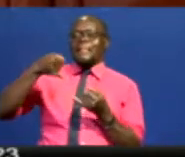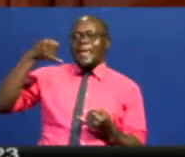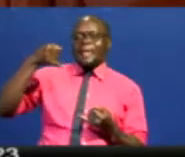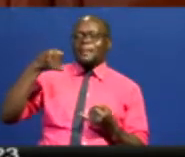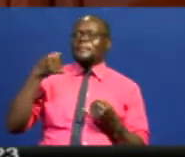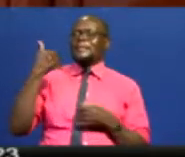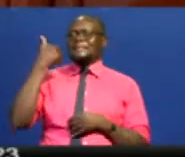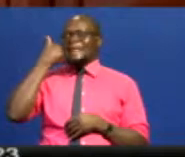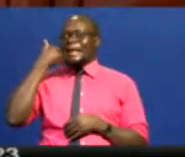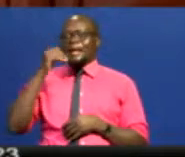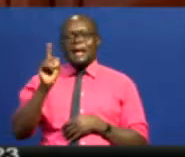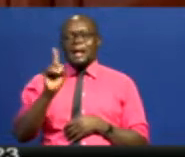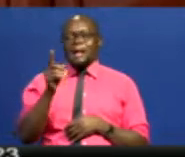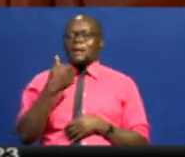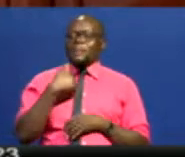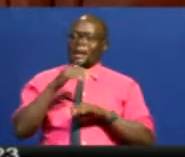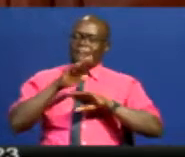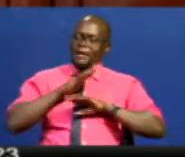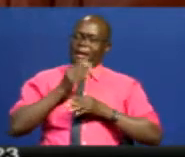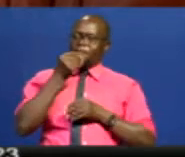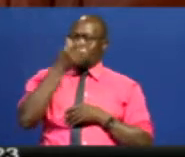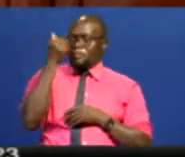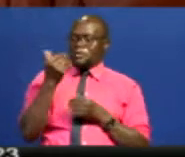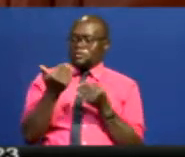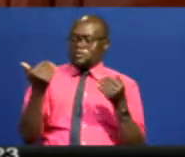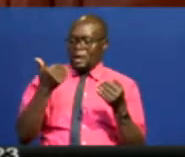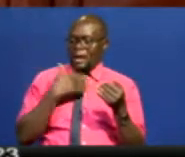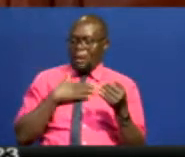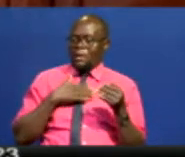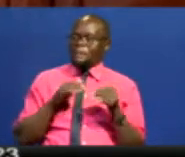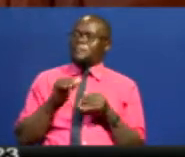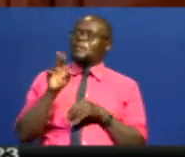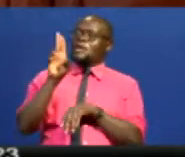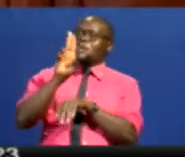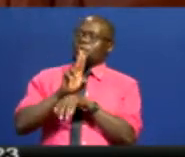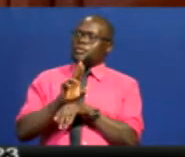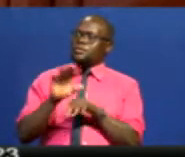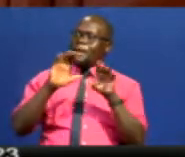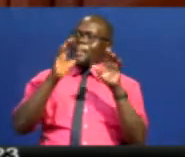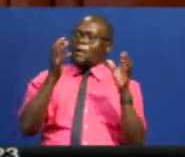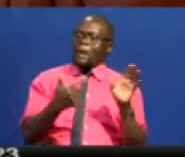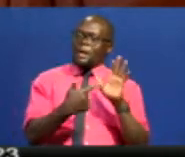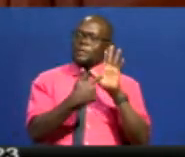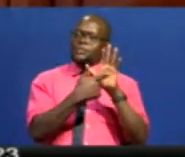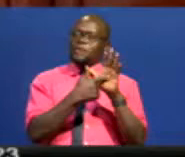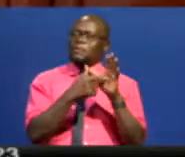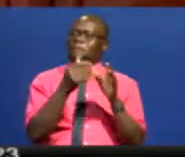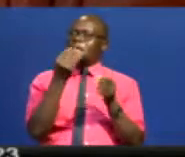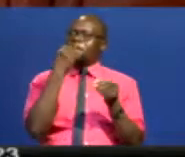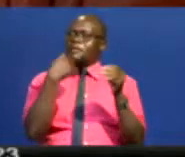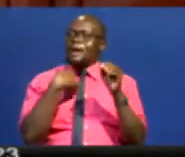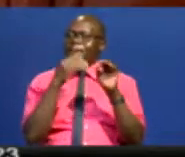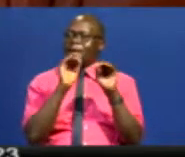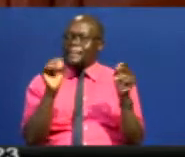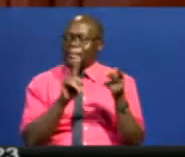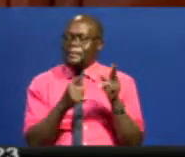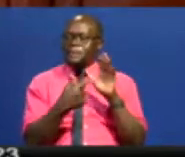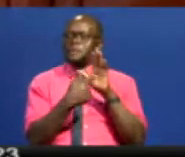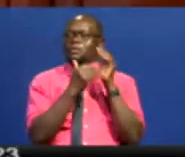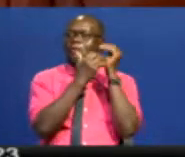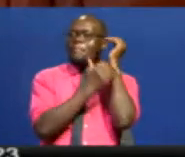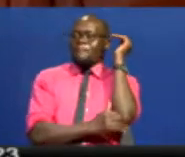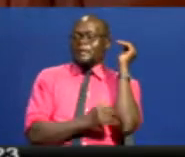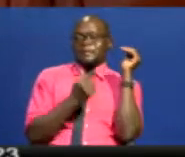marasmas. Watoto wetu wametumika katika dunia nzima, Mheshimiwa Spika, kuonyesha ukosefu wa chakula, kuonyesha